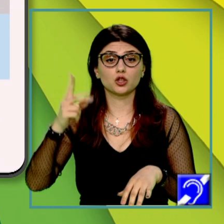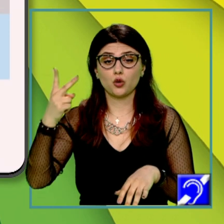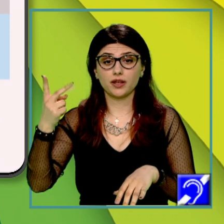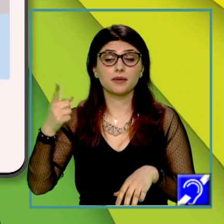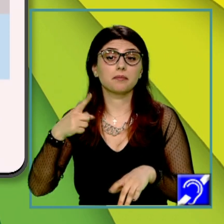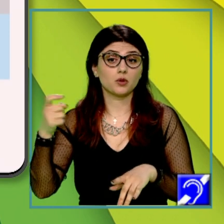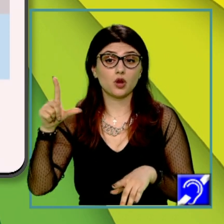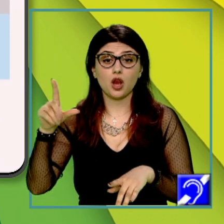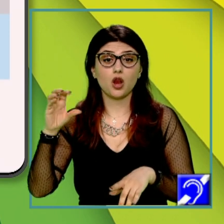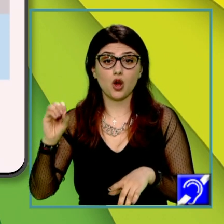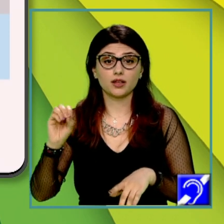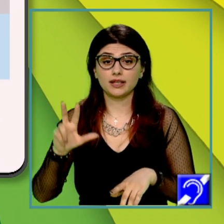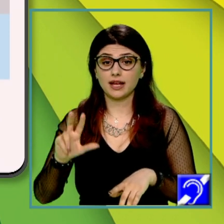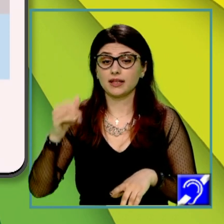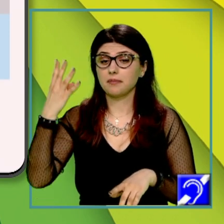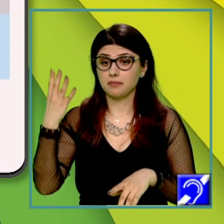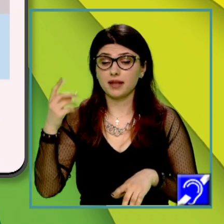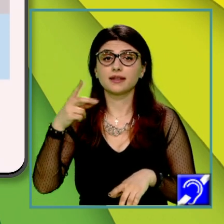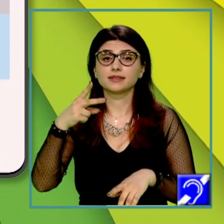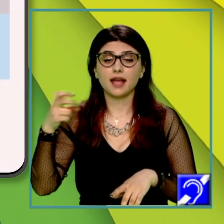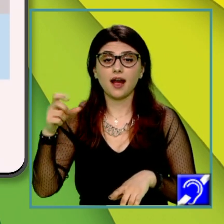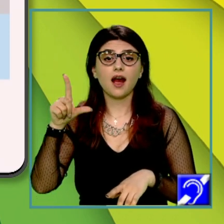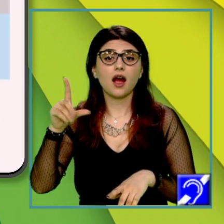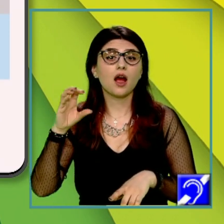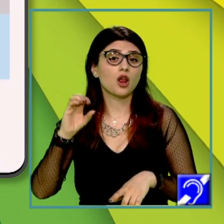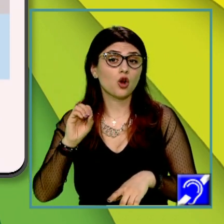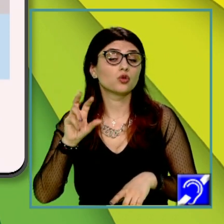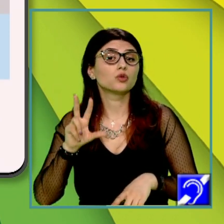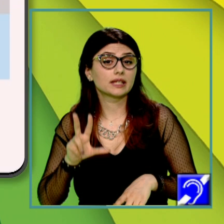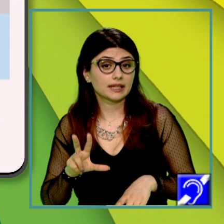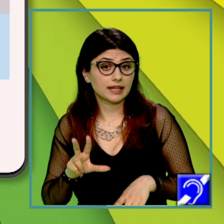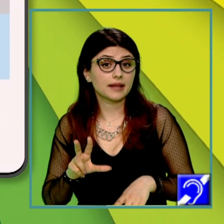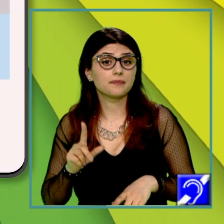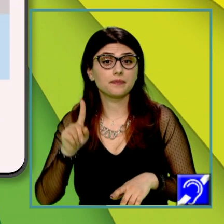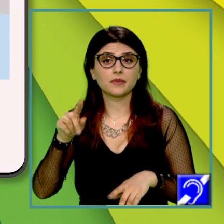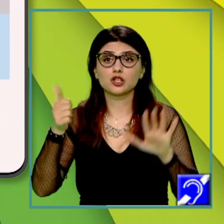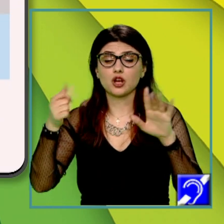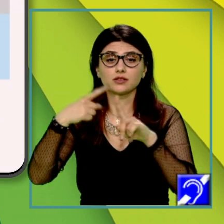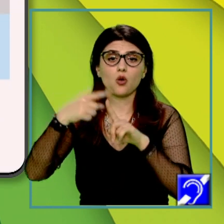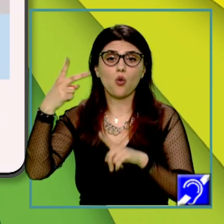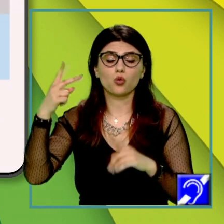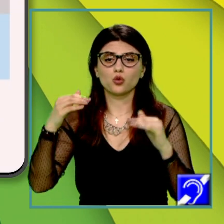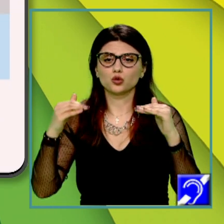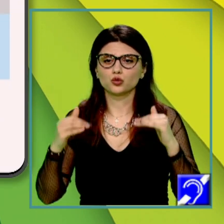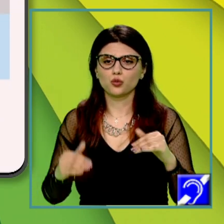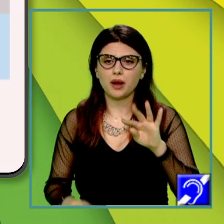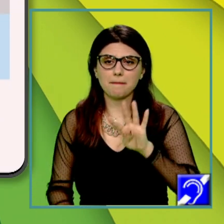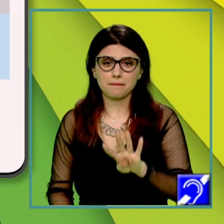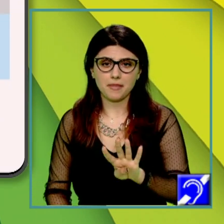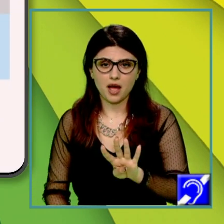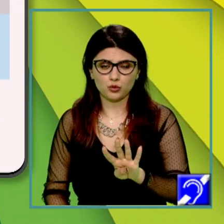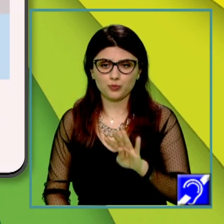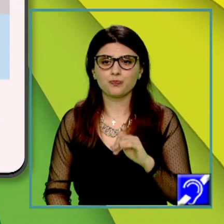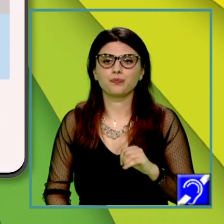din 2 minus logaritm în bază 3 din 4 egal cu logaritm în bază 3 din 6 înmulțit cu